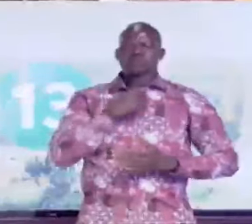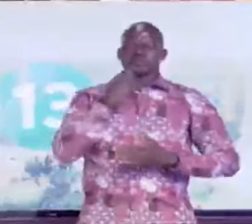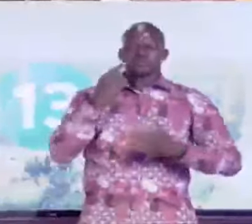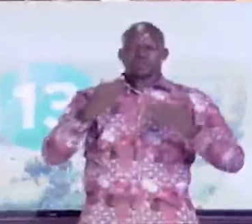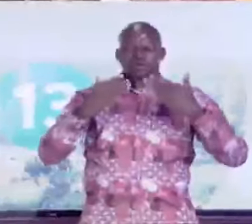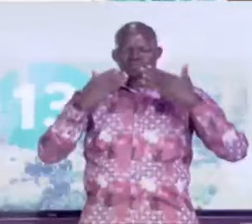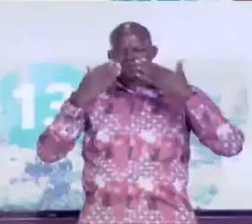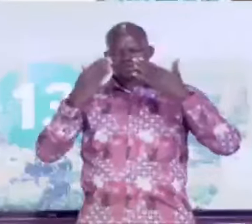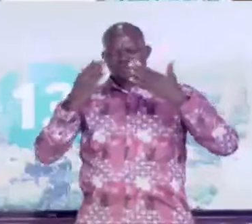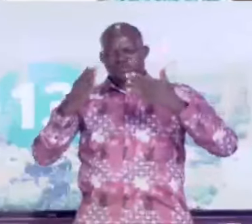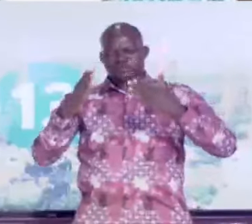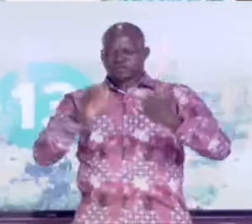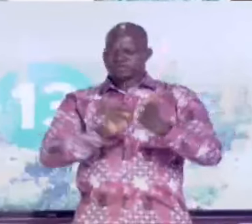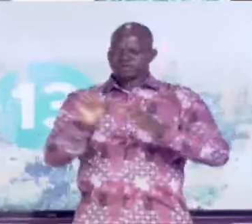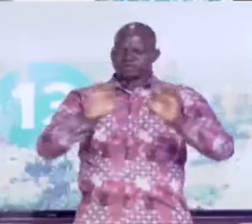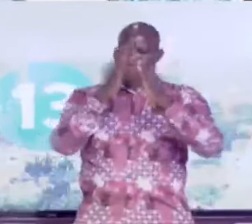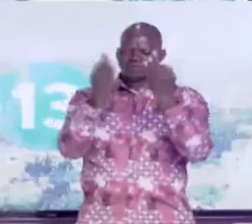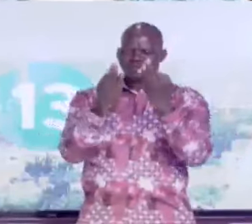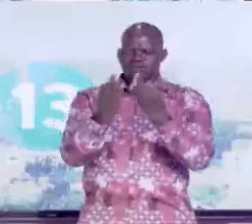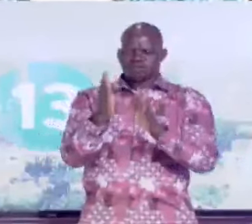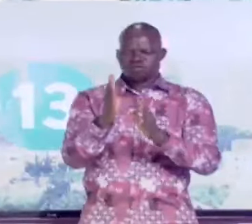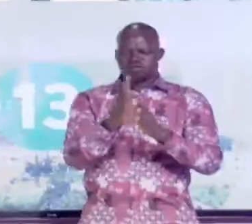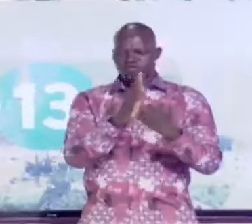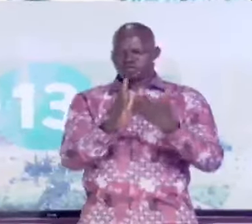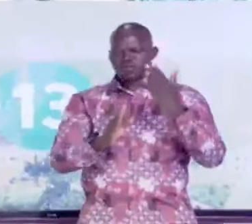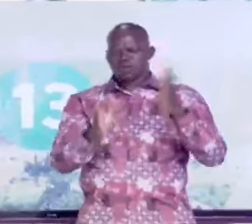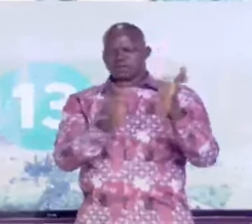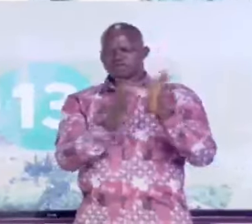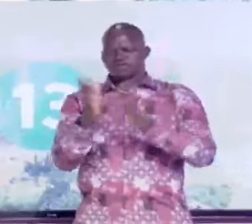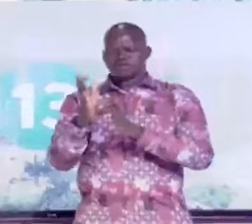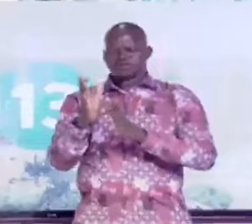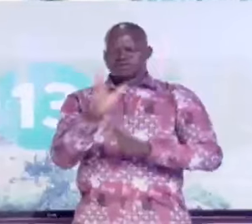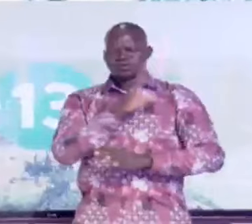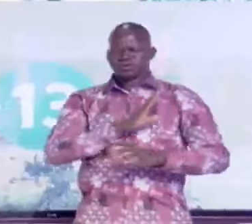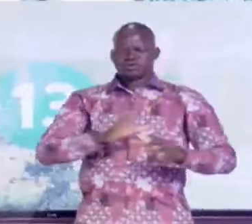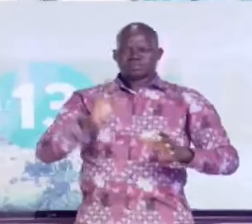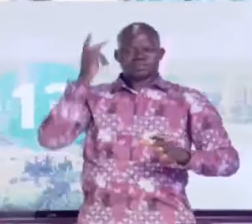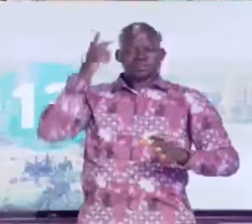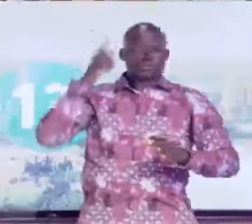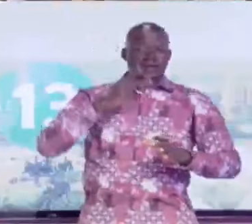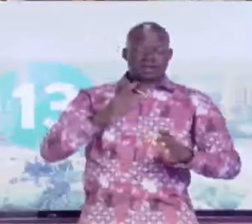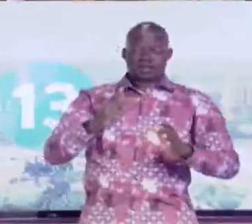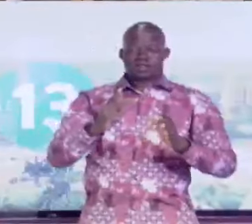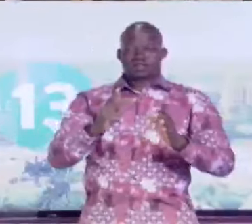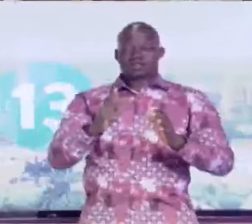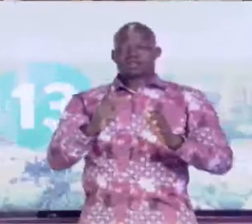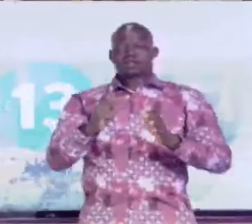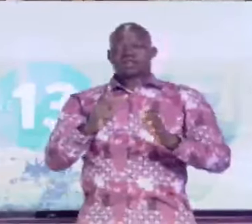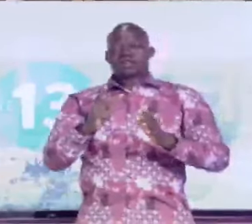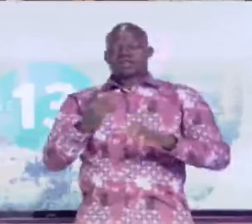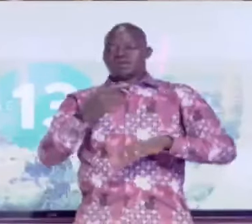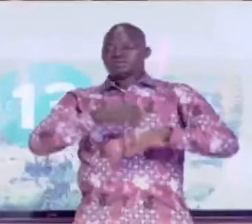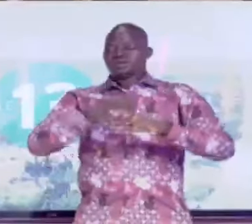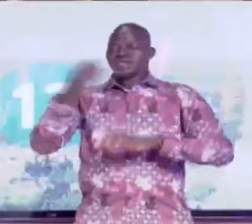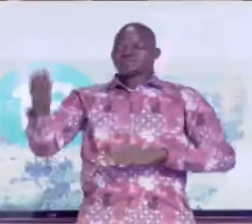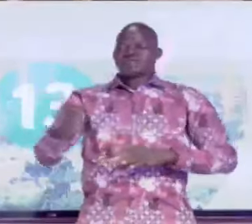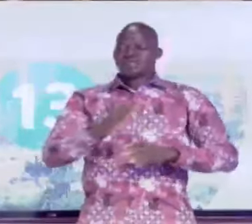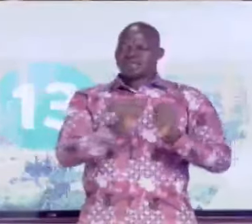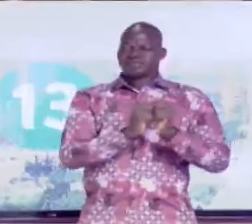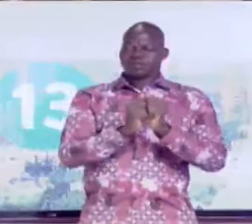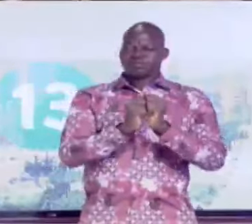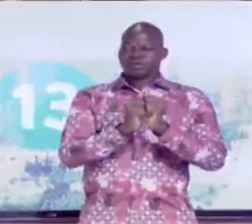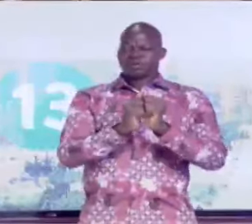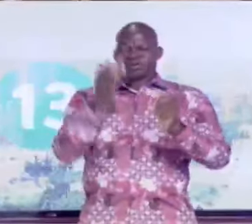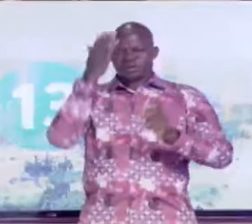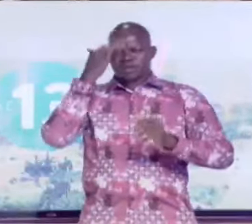Famille formée de Jésus-Christ de Nazareth et ses parents Marie et Joseph. L'instant est mis à profit pour inviter l'ensemble des fidèles